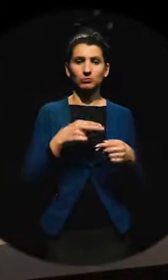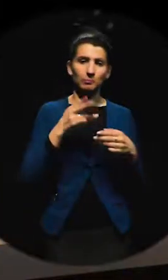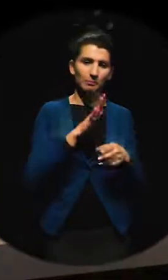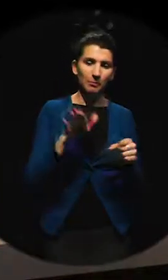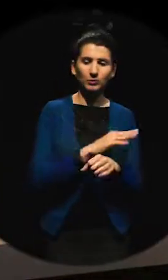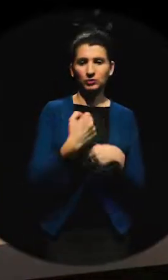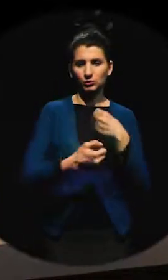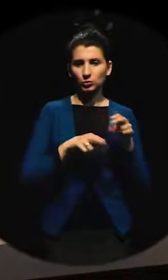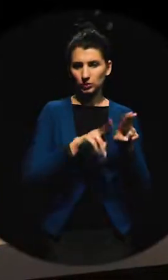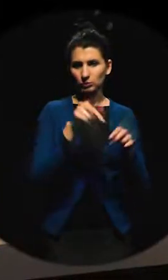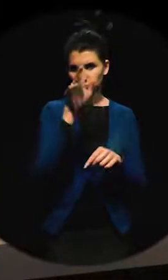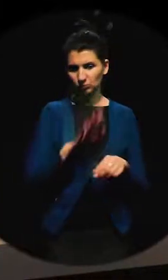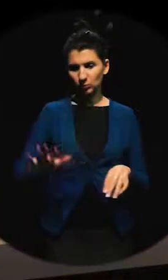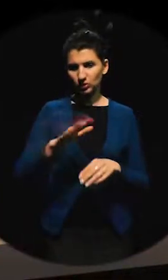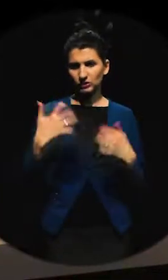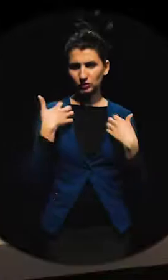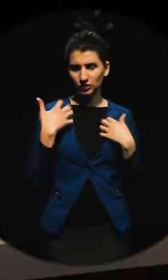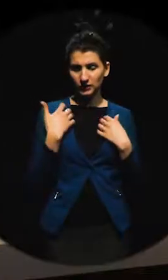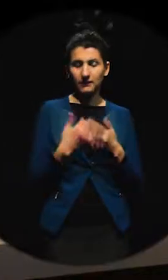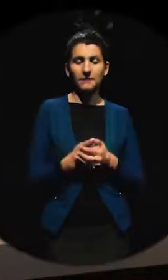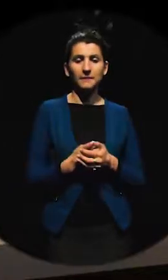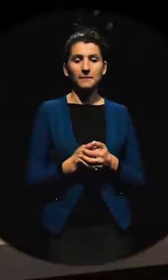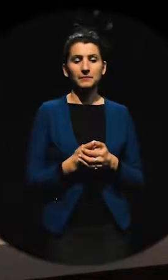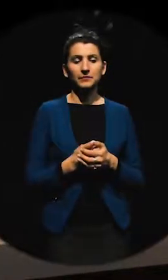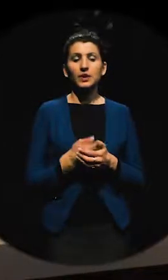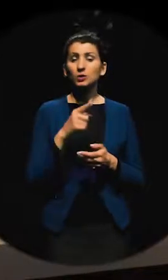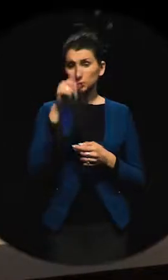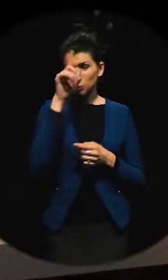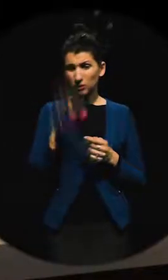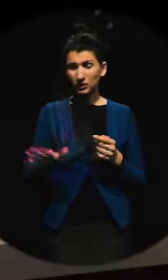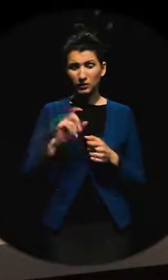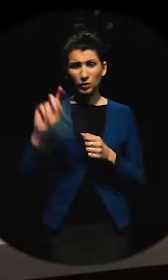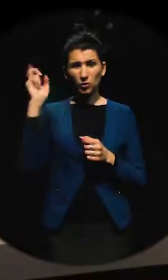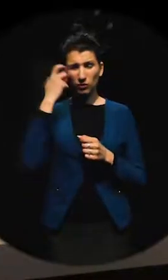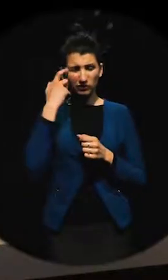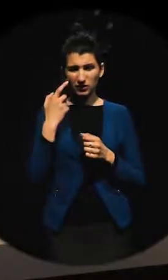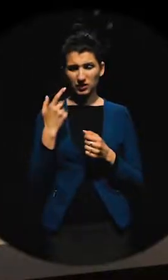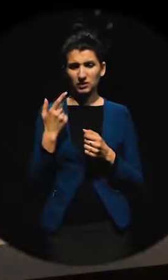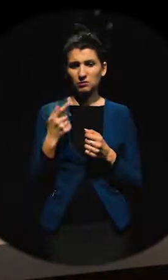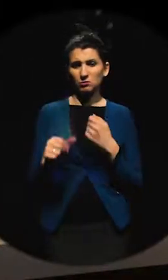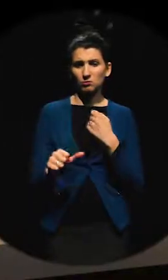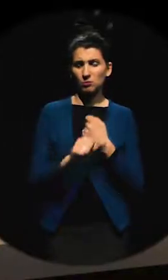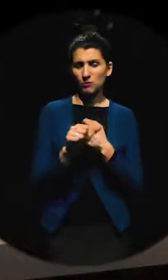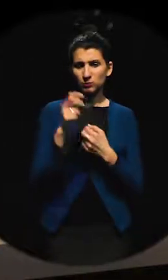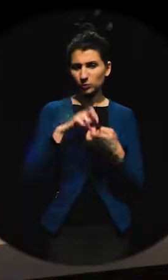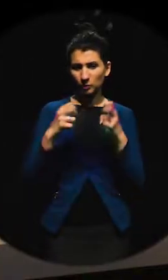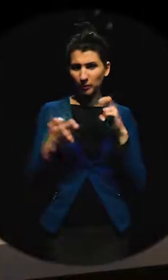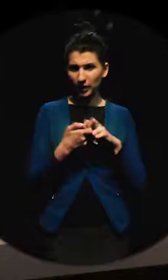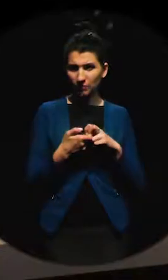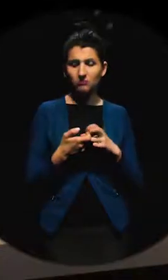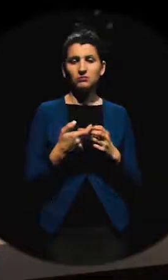społecznym. I z tej perspektywy to społeczeństwo jest głównym czynnikiem uniepełnosprawniającym konkretne osoby i przyjęcie